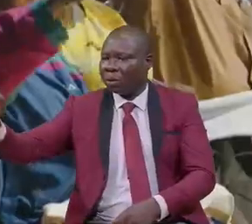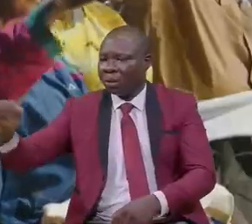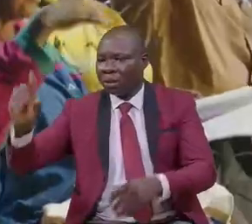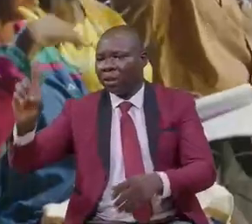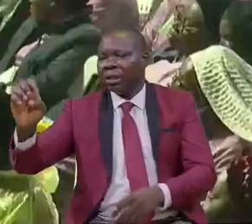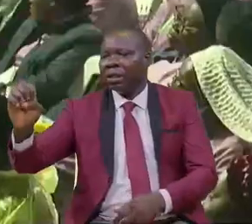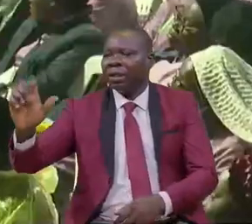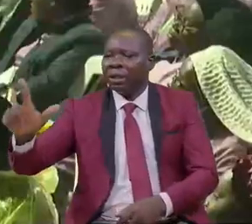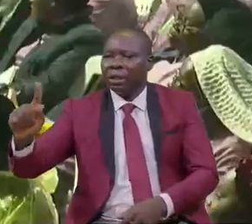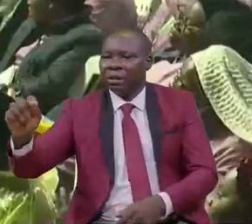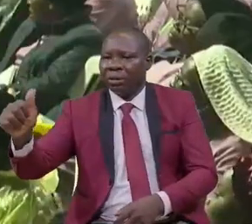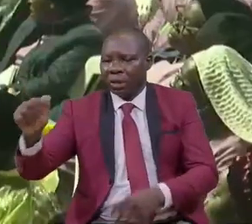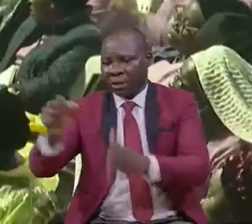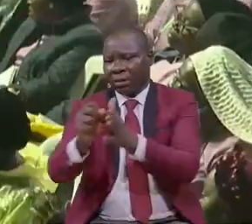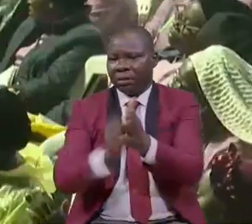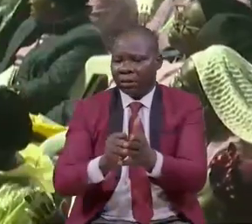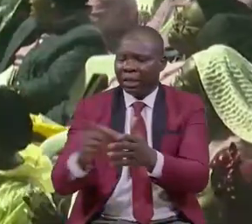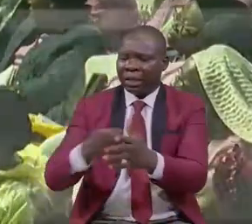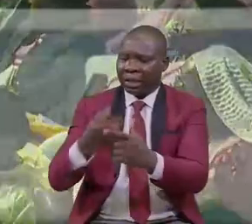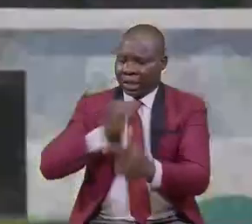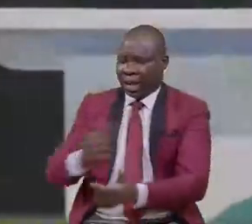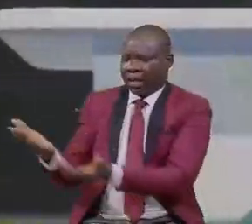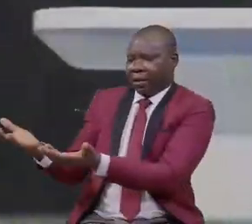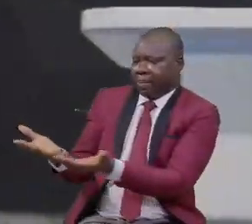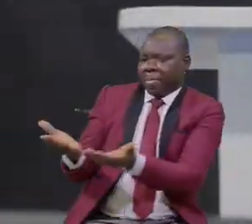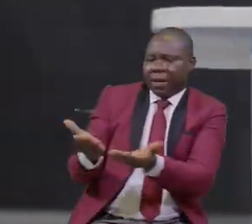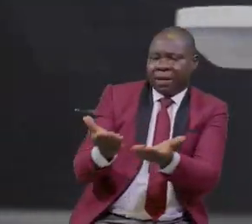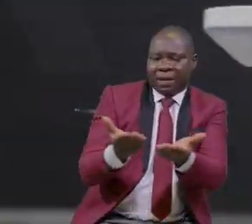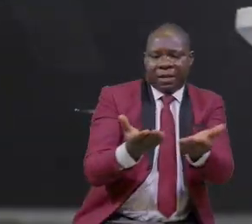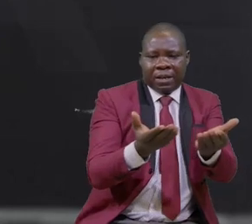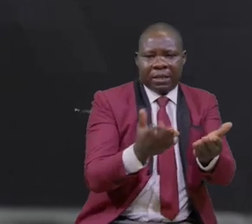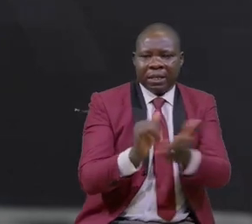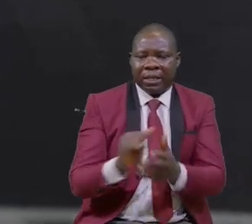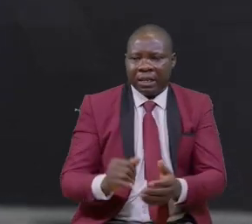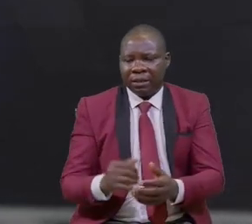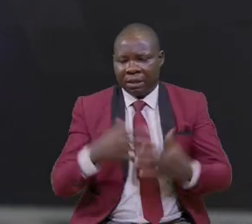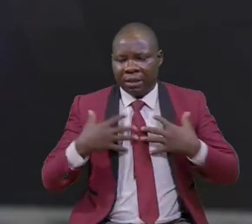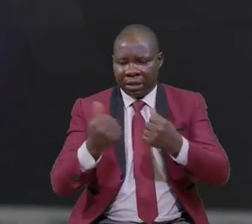Alors je porte cette guérison, je porte ce don.